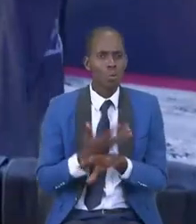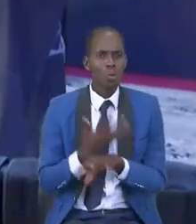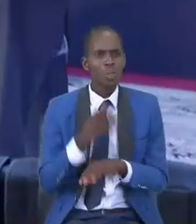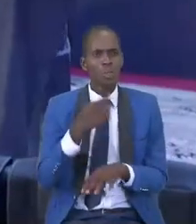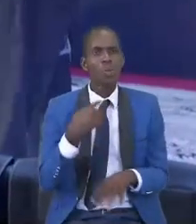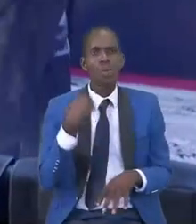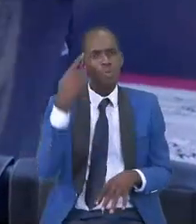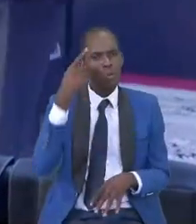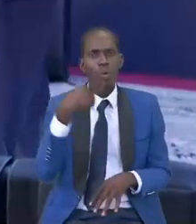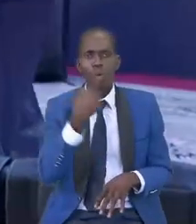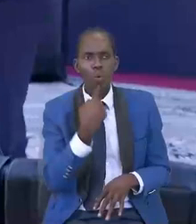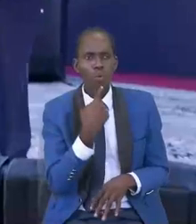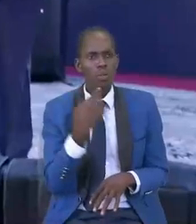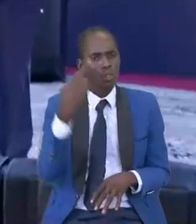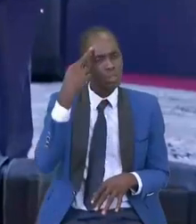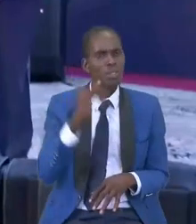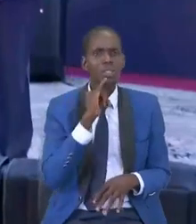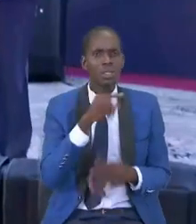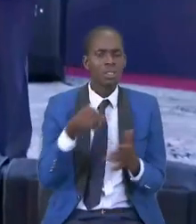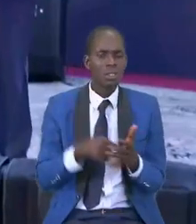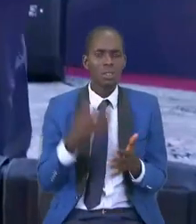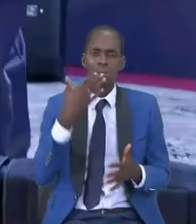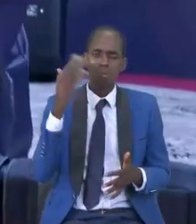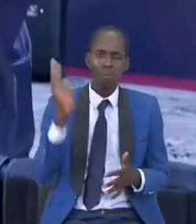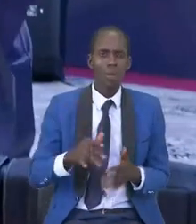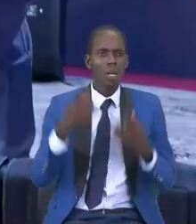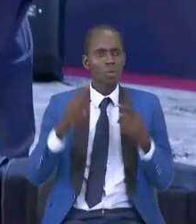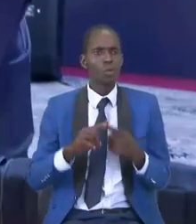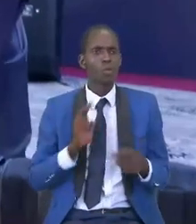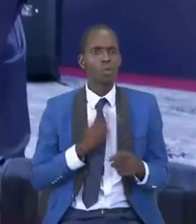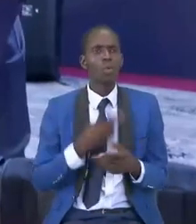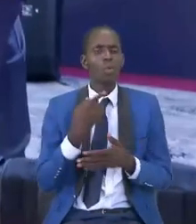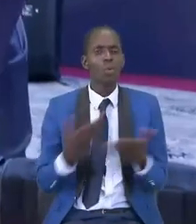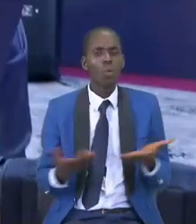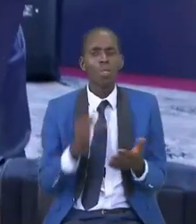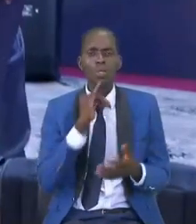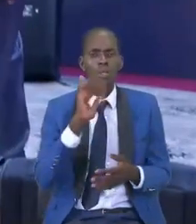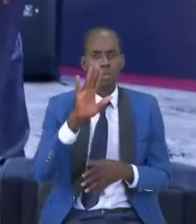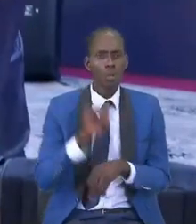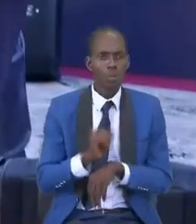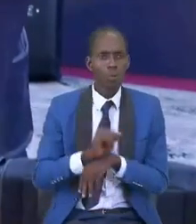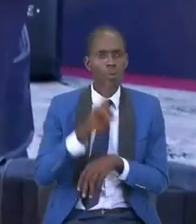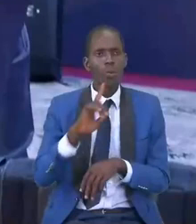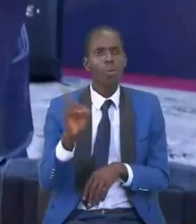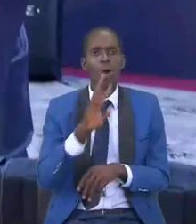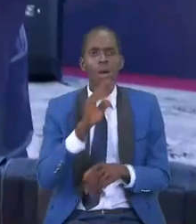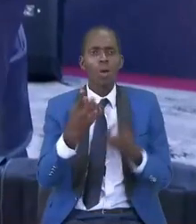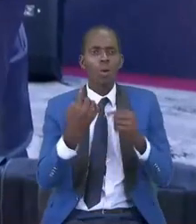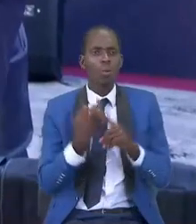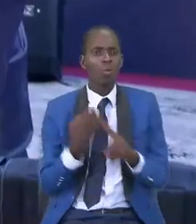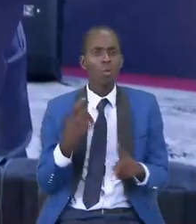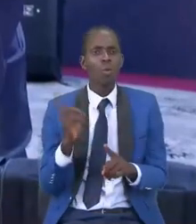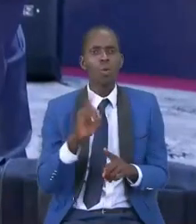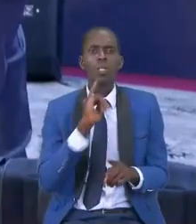On dit, dis-nous qui nous a-t-il ce malheur? Quelles sont tes affaires? D'où viens-tu? Quel est ton pays? Et de quel